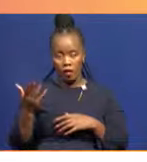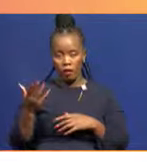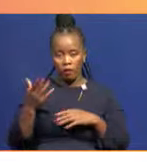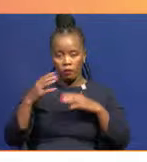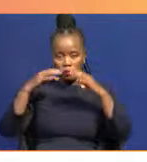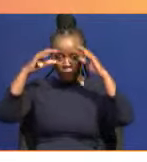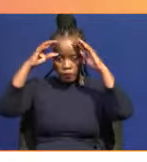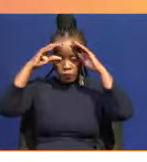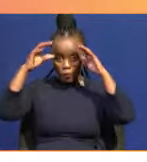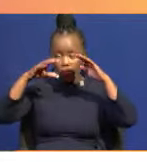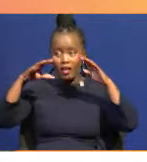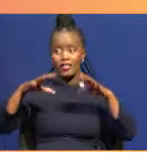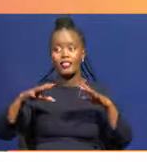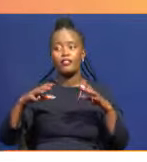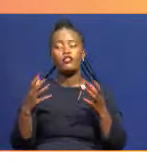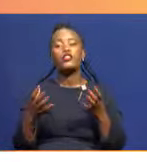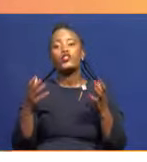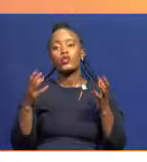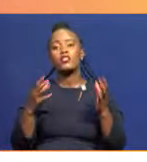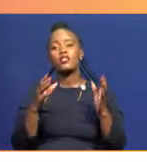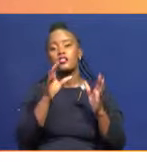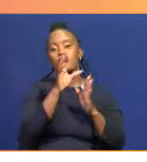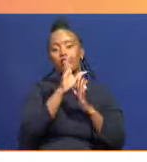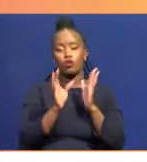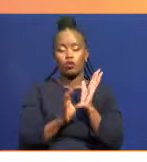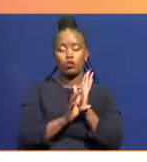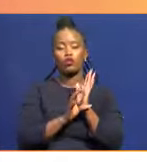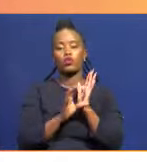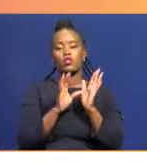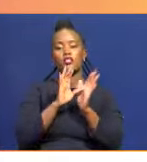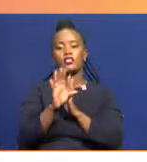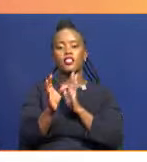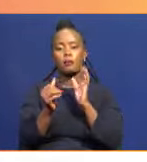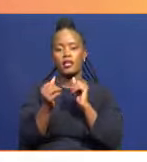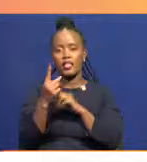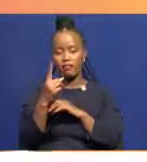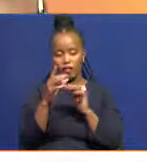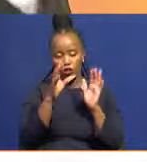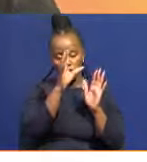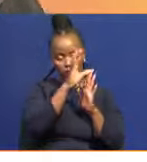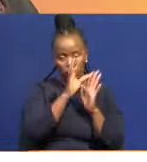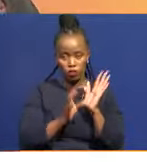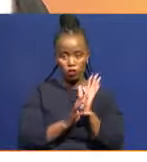ugatuzi uko kwenye constitution ya 2010 chapter 11. Ukienda hapo utaona